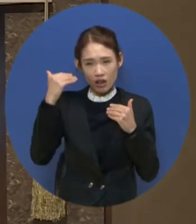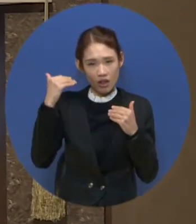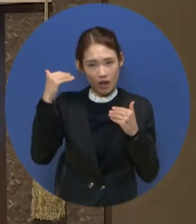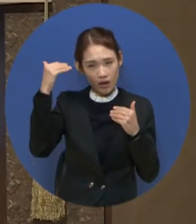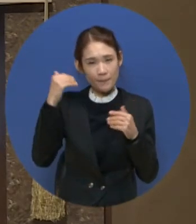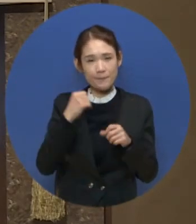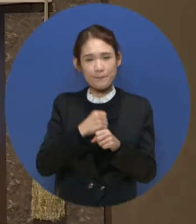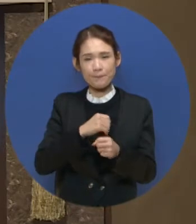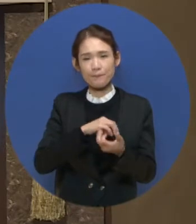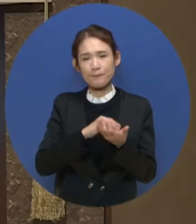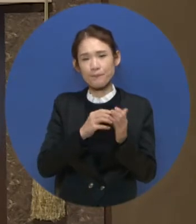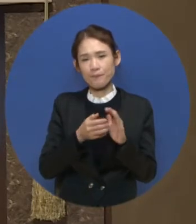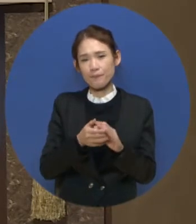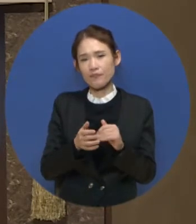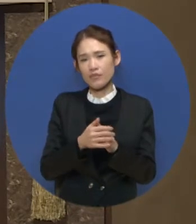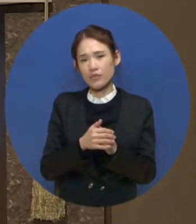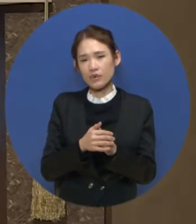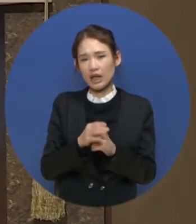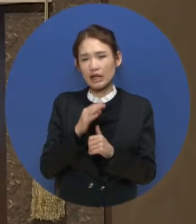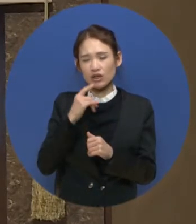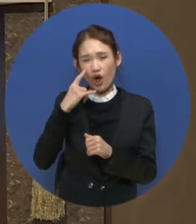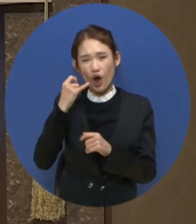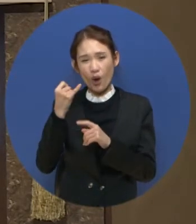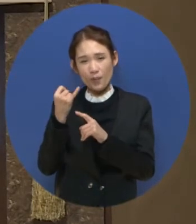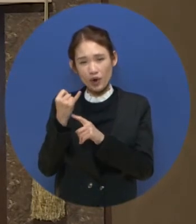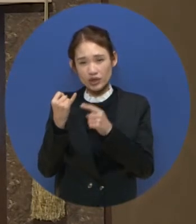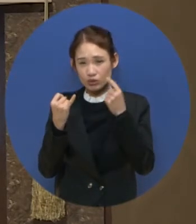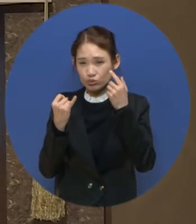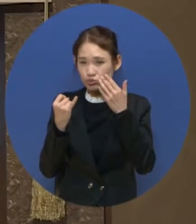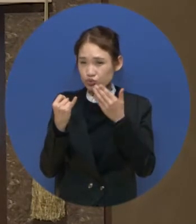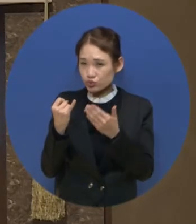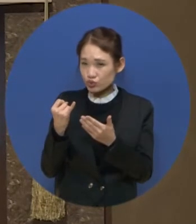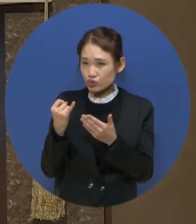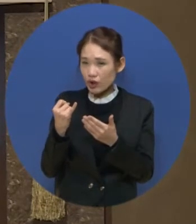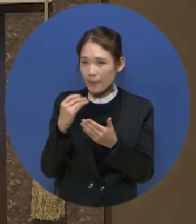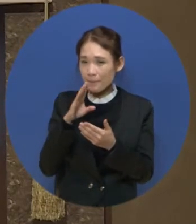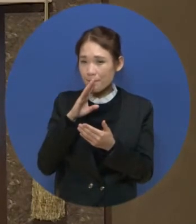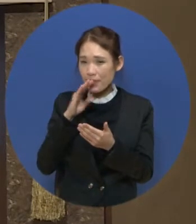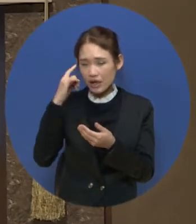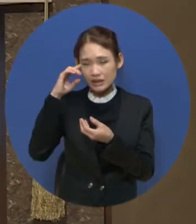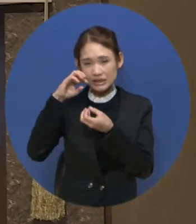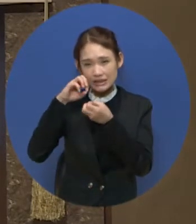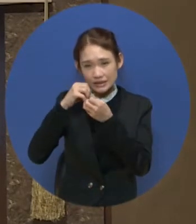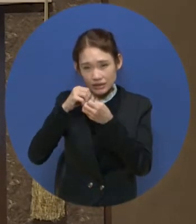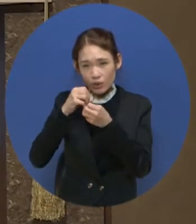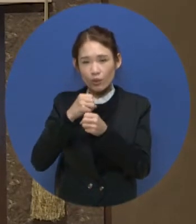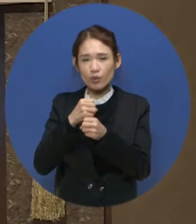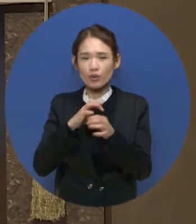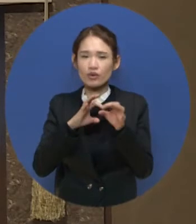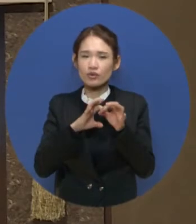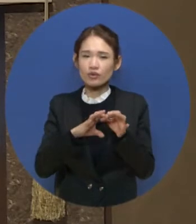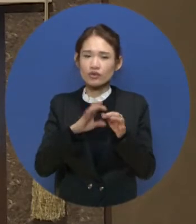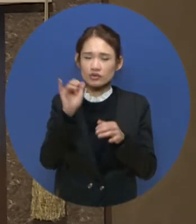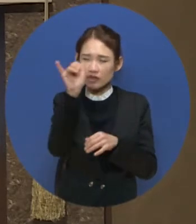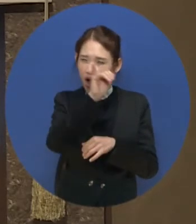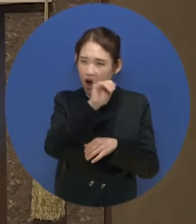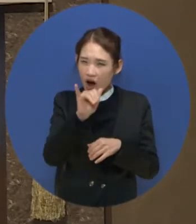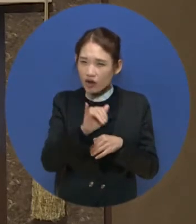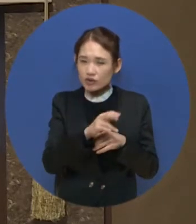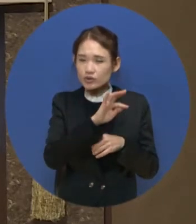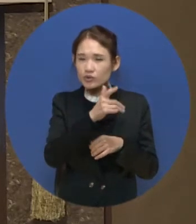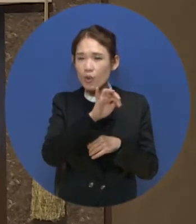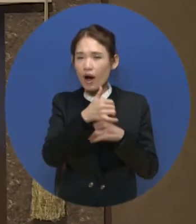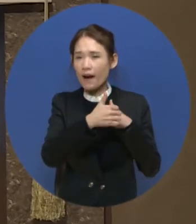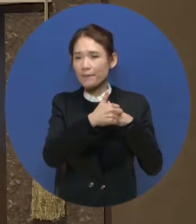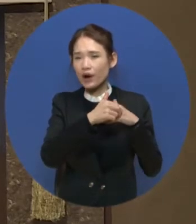되는가를 사실은 어머니에게 묻는 질문인데 그걸 응용을 해가지고 막 하셔서 전국 소아과에